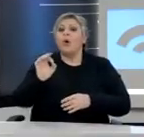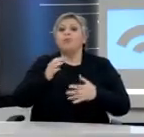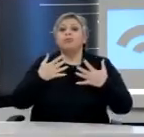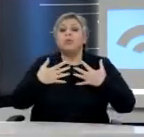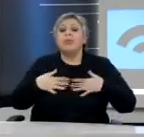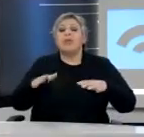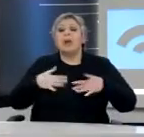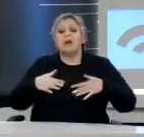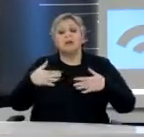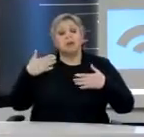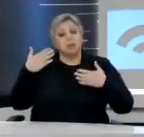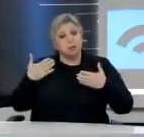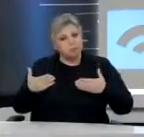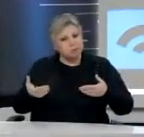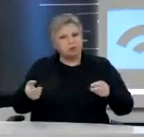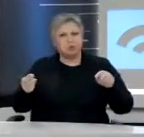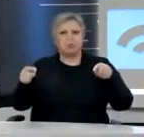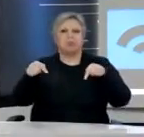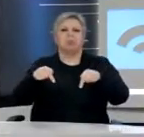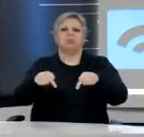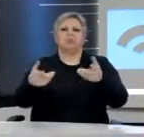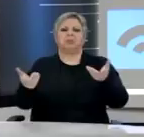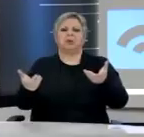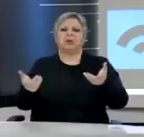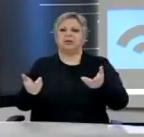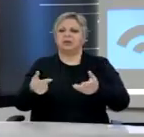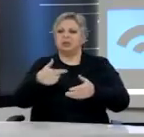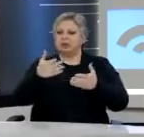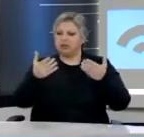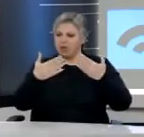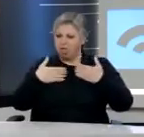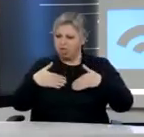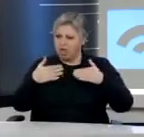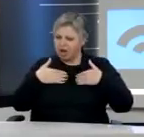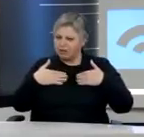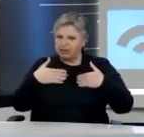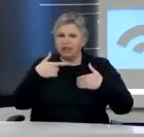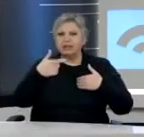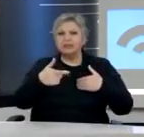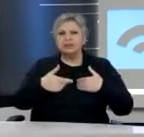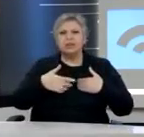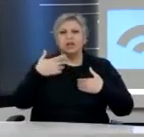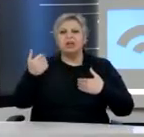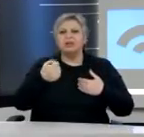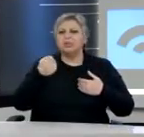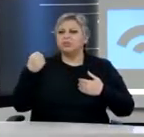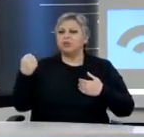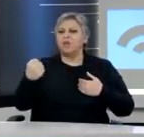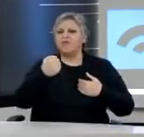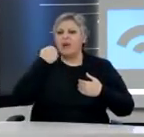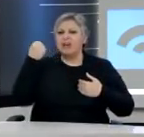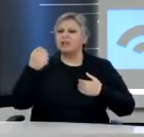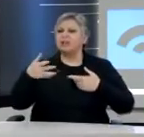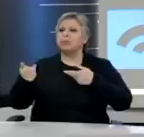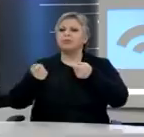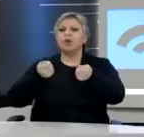γλιτώσετε. Και εδώ. Τι θέλετε. Θέλετε να στοιχηθείτε δίπλα από κάποιους ακραίους που οργανώνουν συλλαλητηρία. Να τους βοηθήσουμε, να έρθουν, να τους